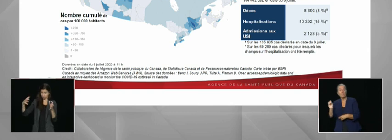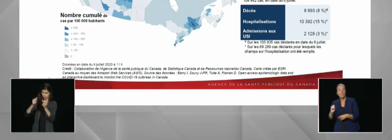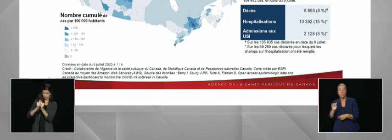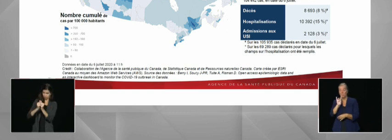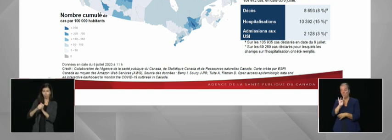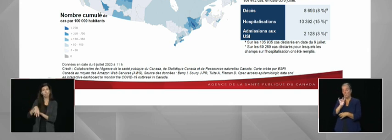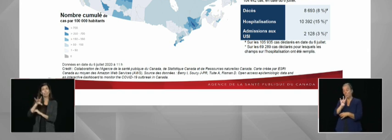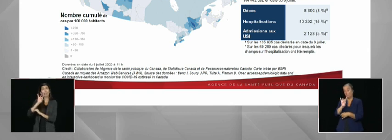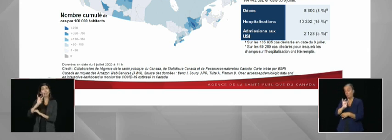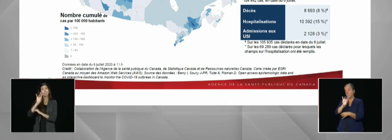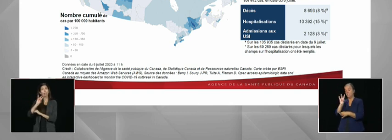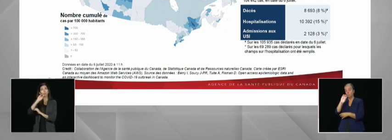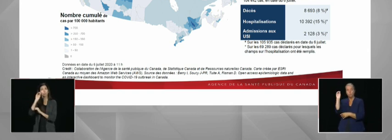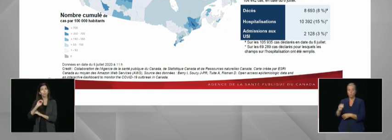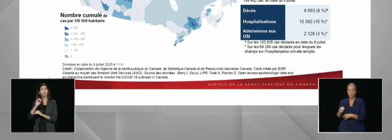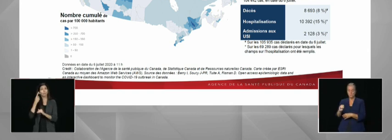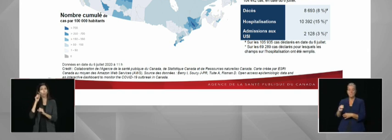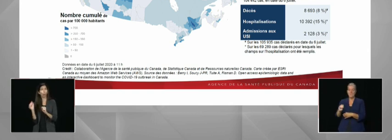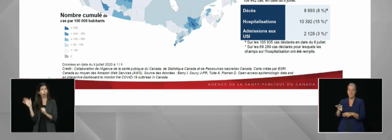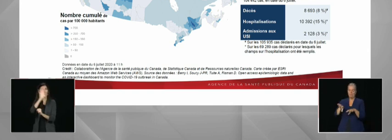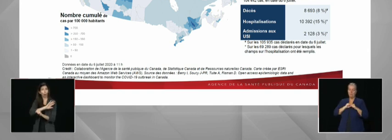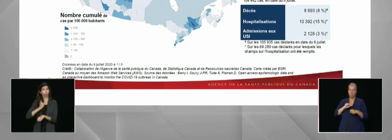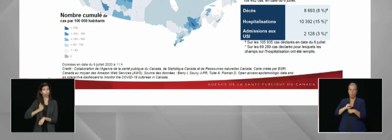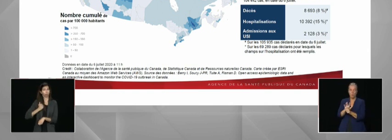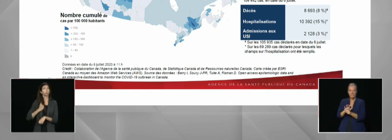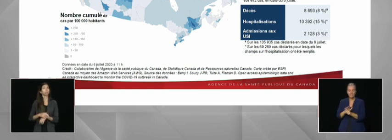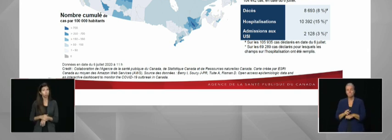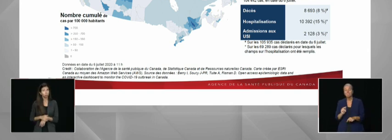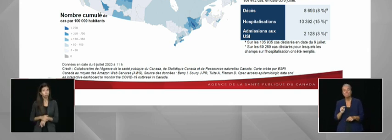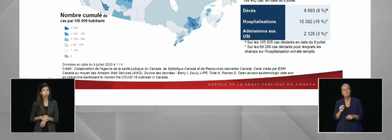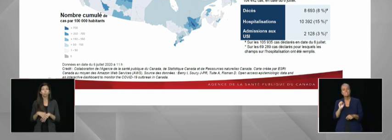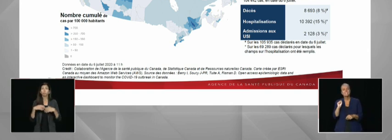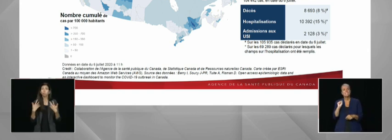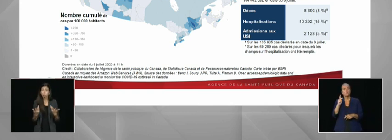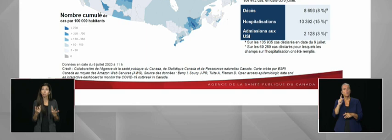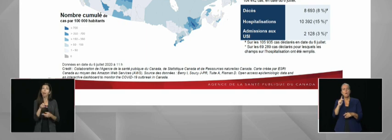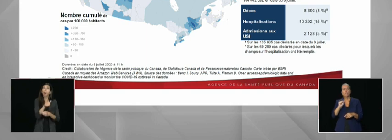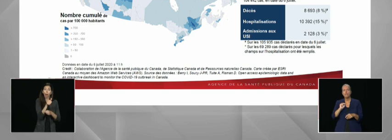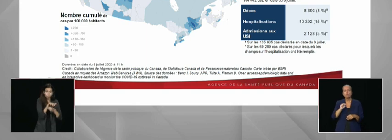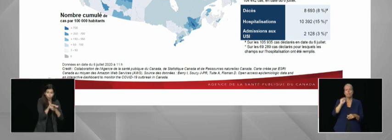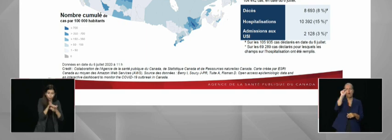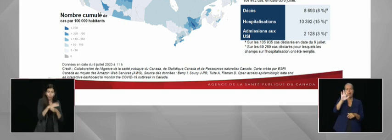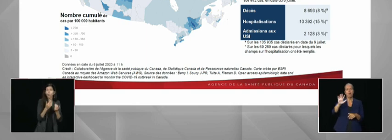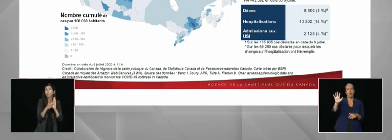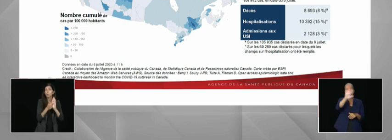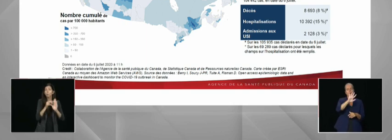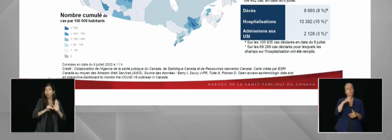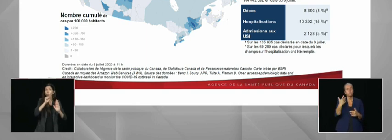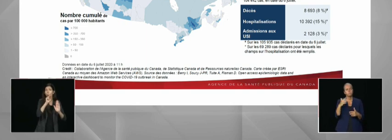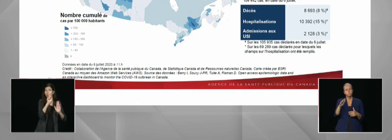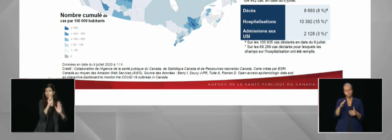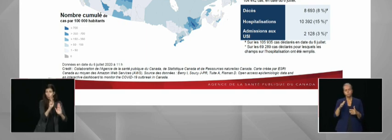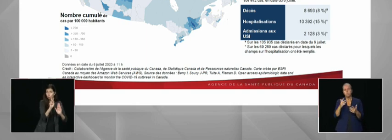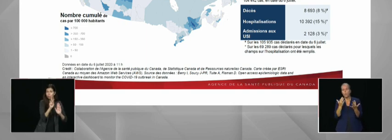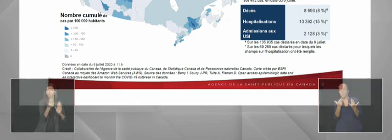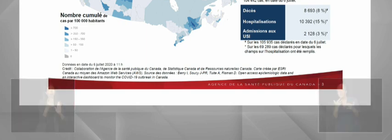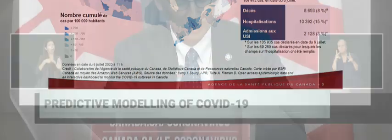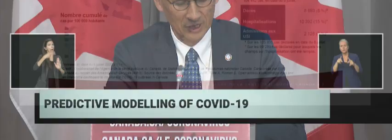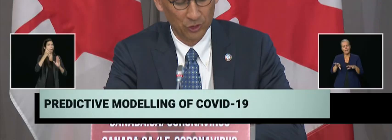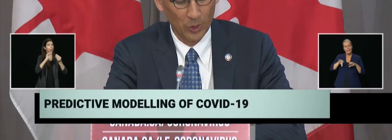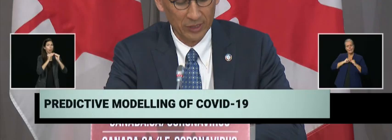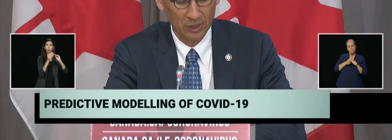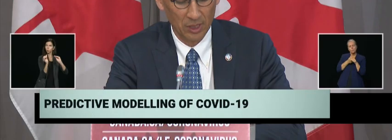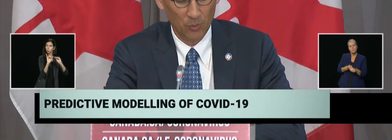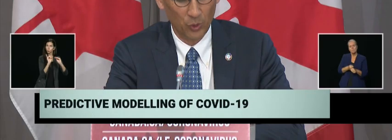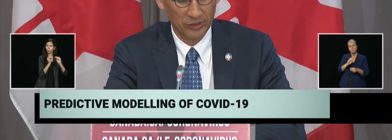Saskatchewan, ont déclaré un nombre élevé de cas par rapport à la taille de leur population. Si on regarde les